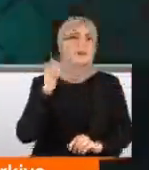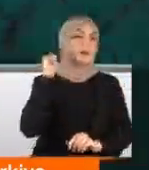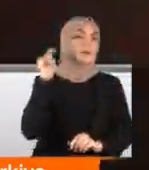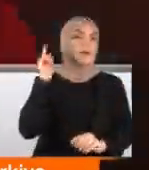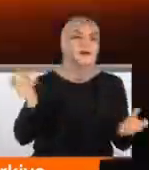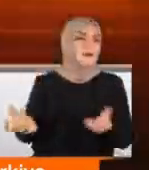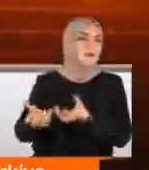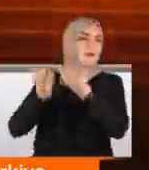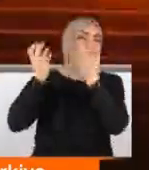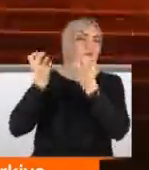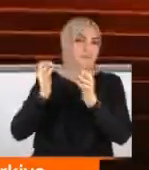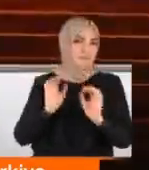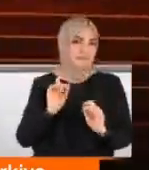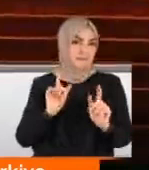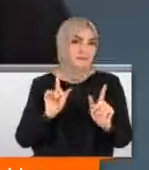yükselmesi gerekiyordu.